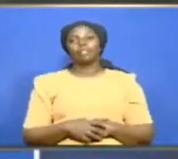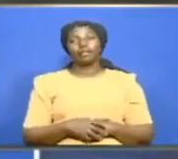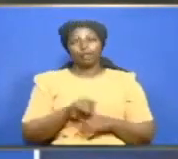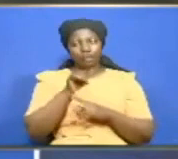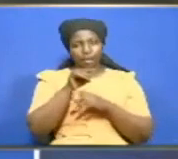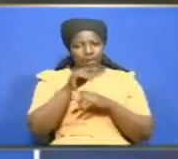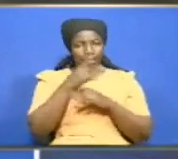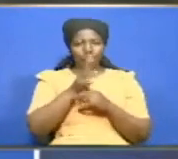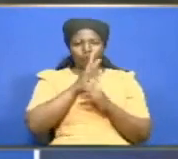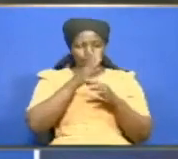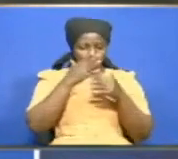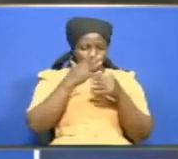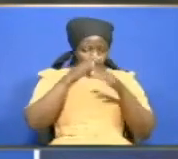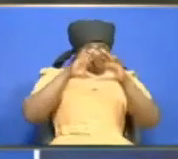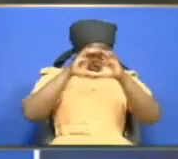yamekamilika.